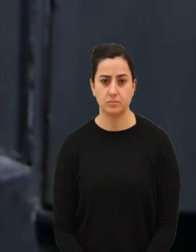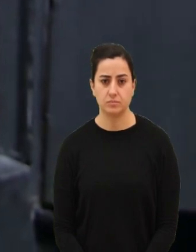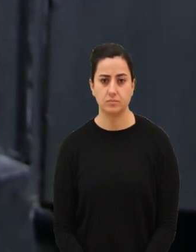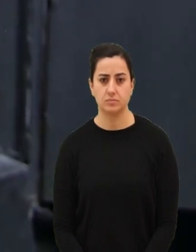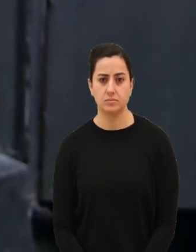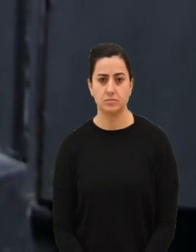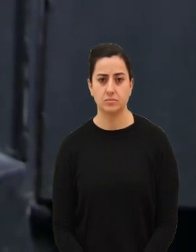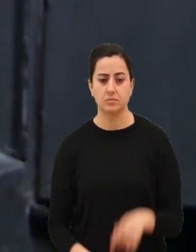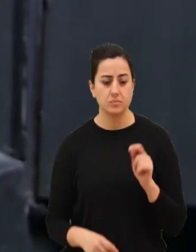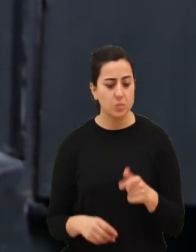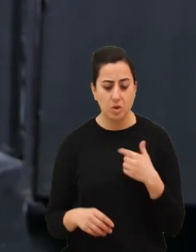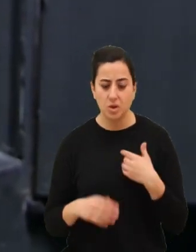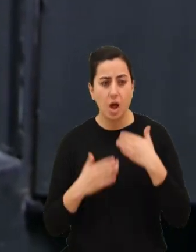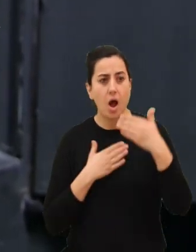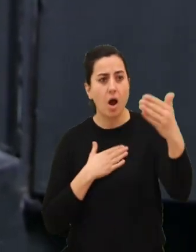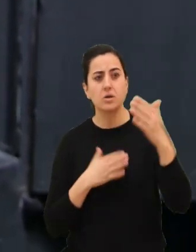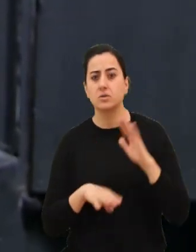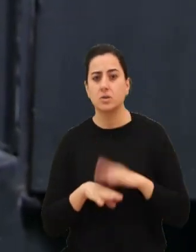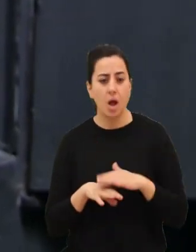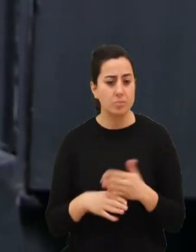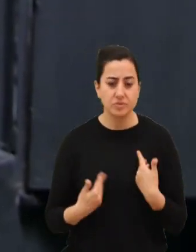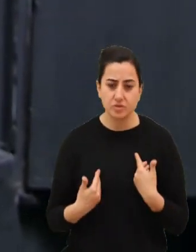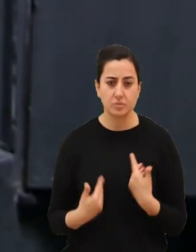Ben yapacağım burada senden ayrı değil.